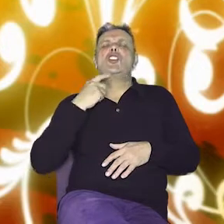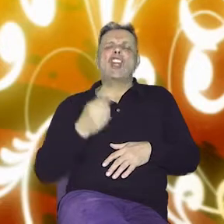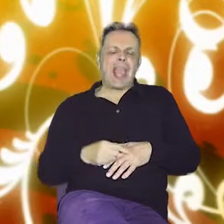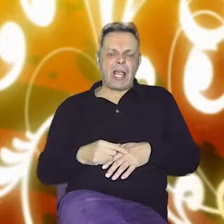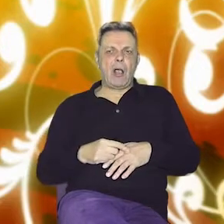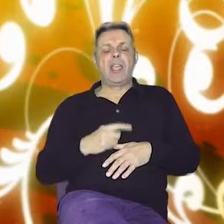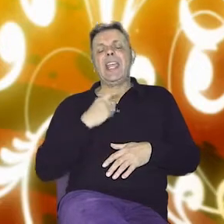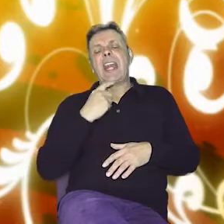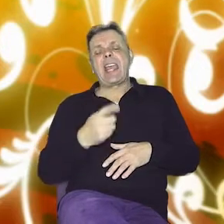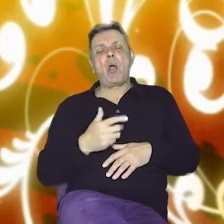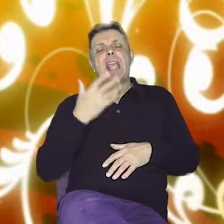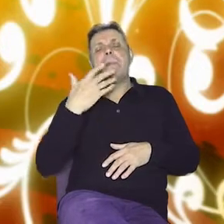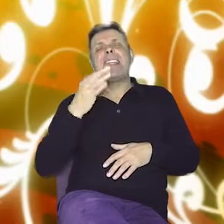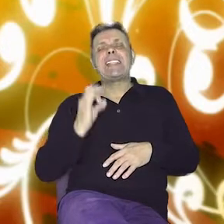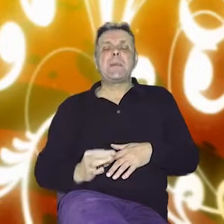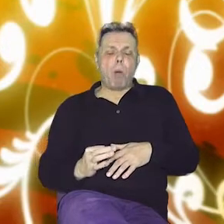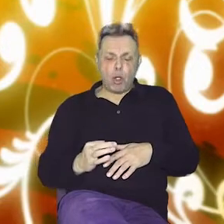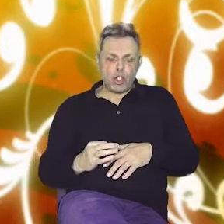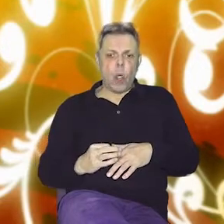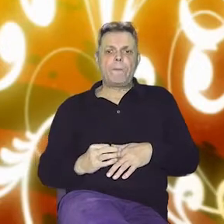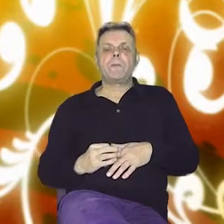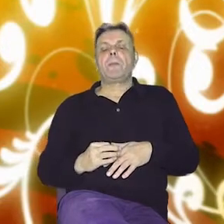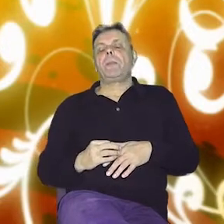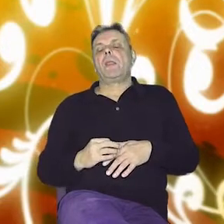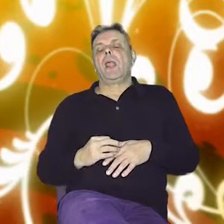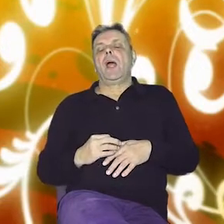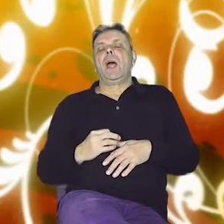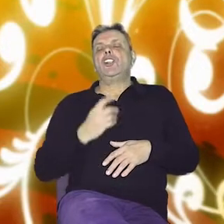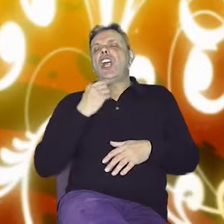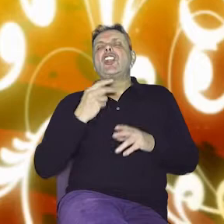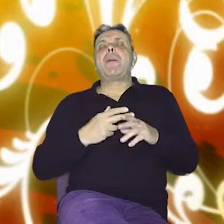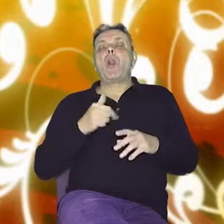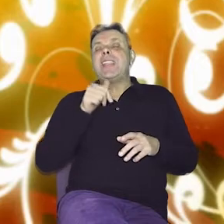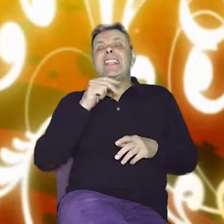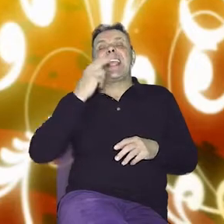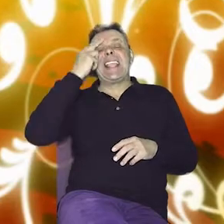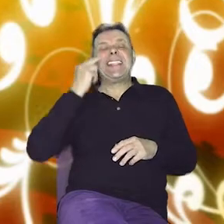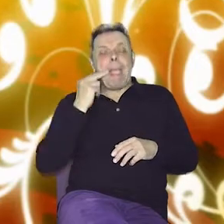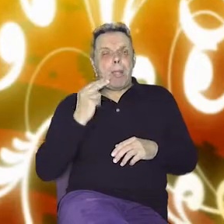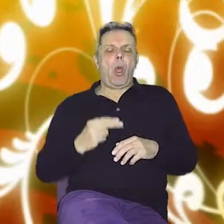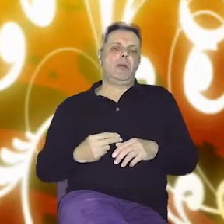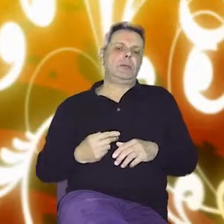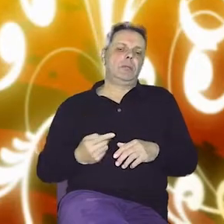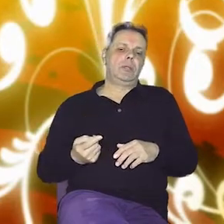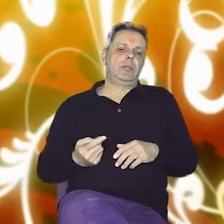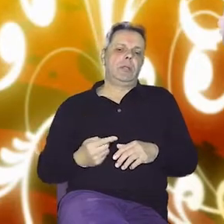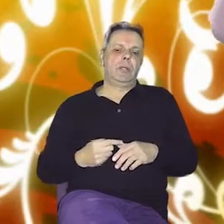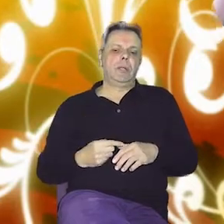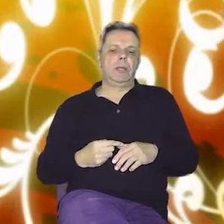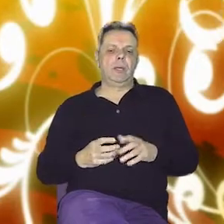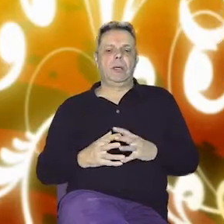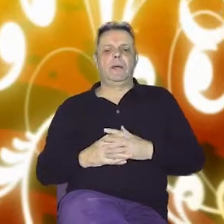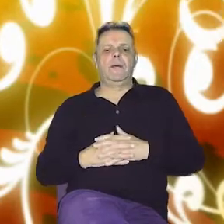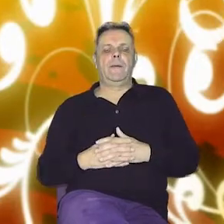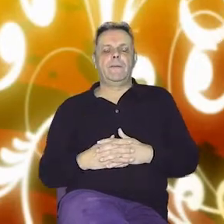skoro 50% posljedica dijabetesa sljepila na svijetu isto. Da, jer dolazi da. Do te neuropatije, do